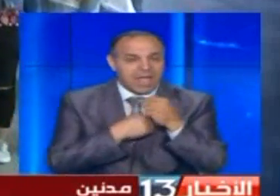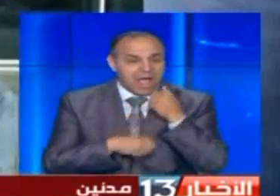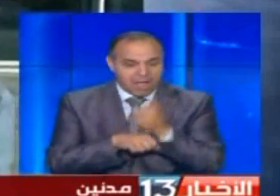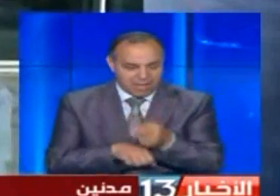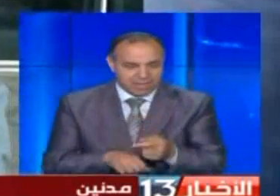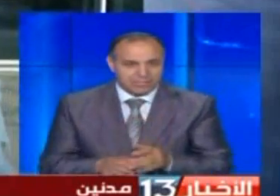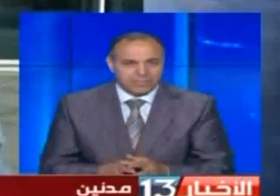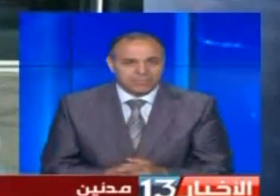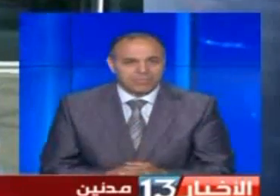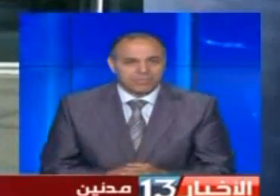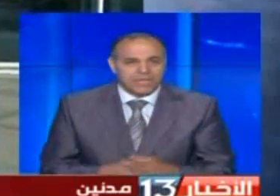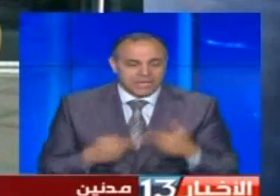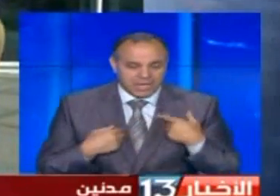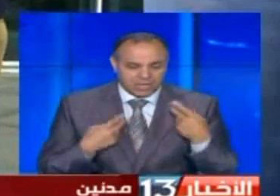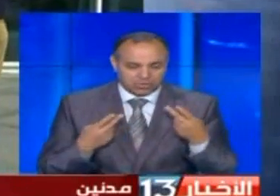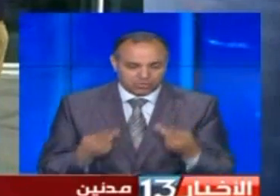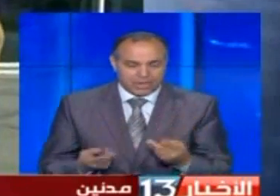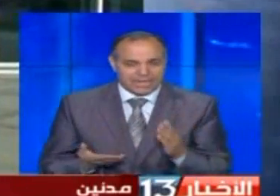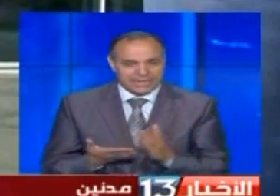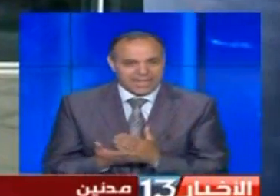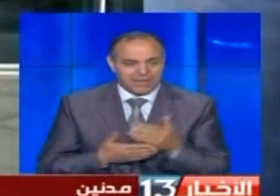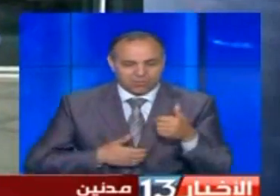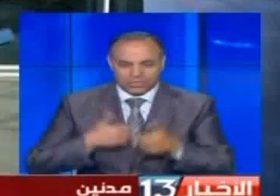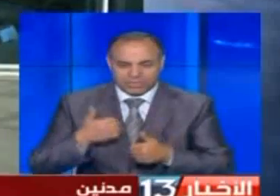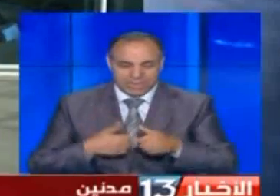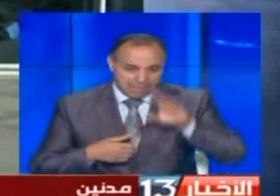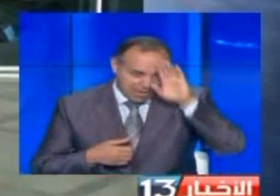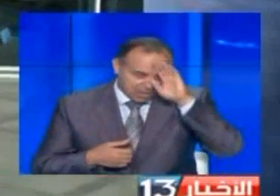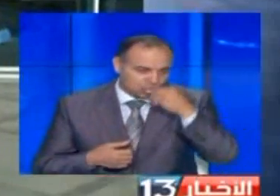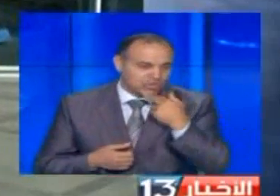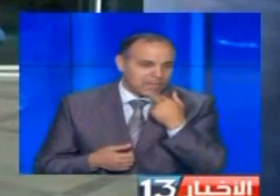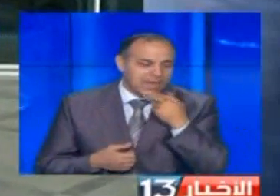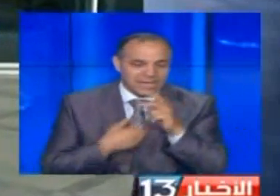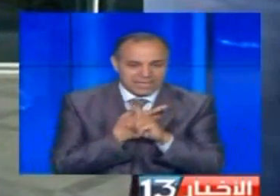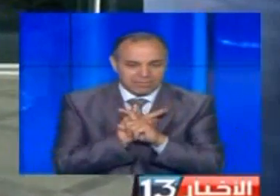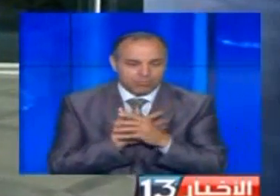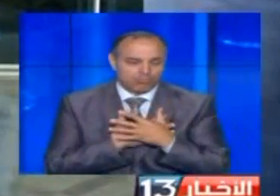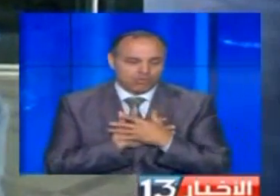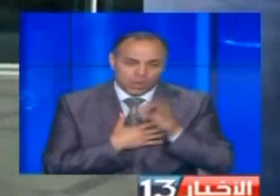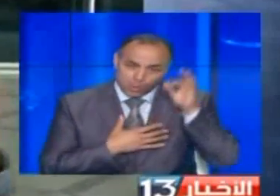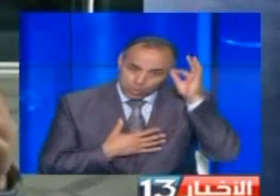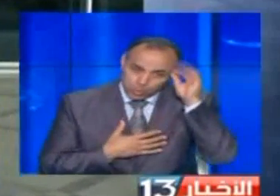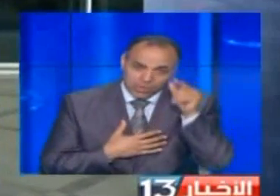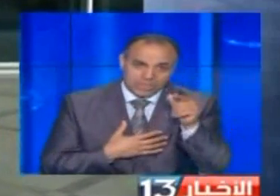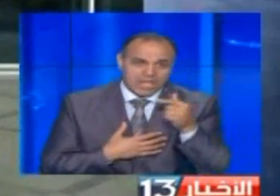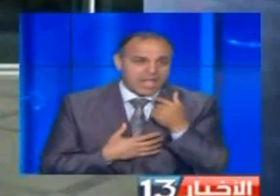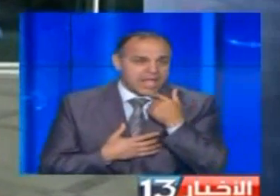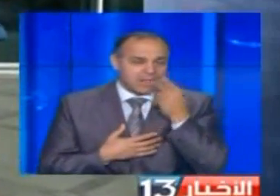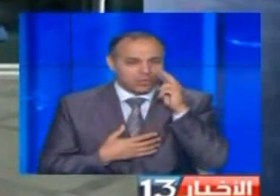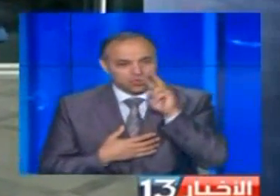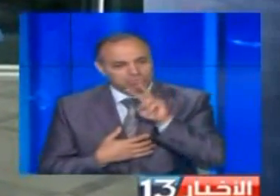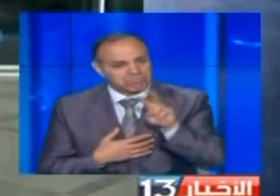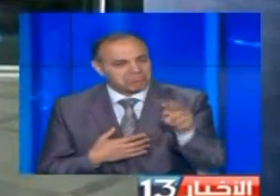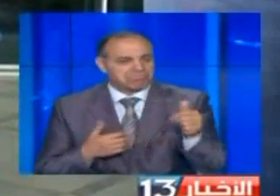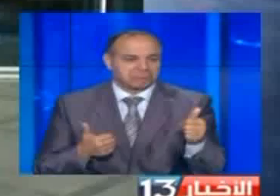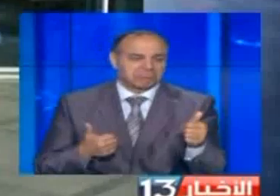الحالية. نحن هنا في إطار التحضير لمسابقة ملكة جمال النمسا، أحب تونس كثيرا ولكن لم أتمكن من رؤية شيء